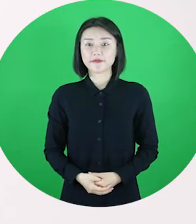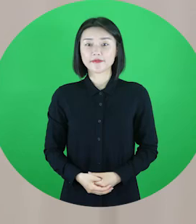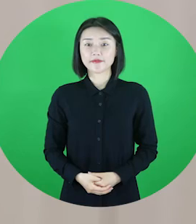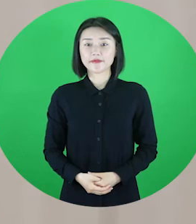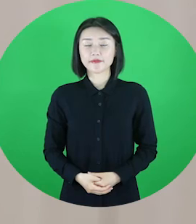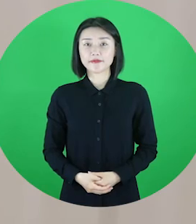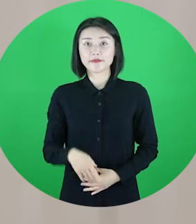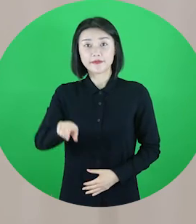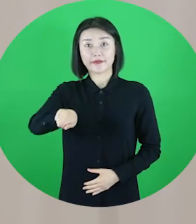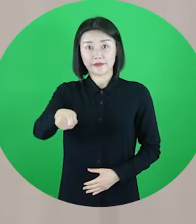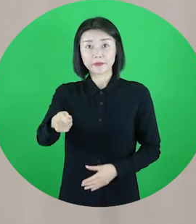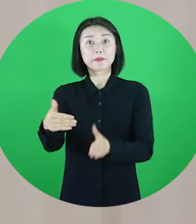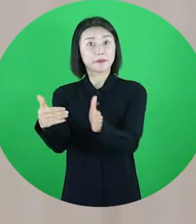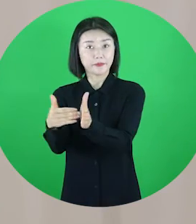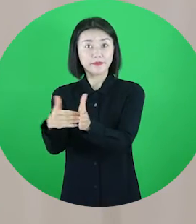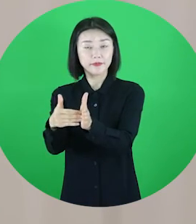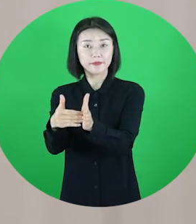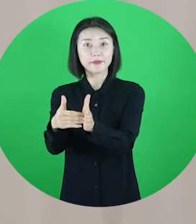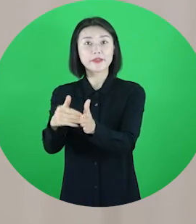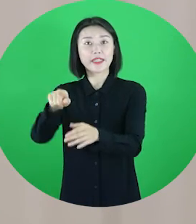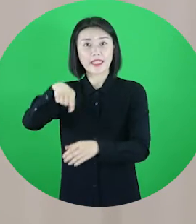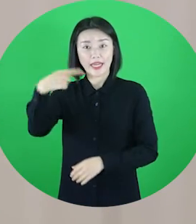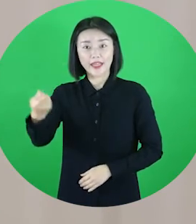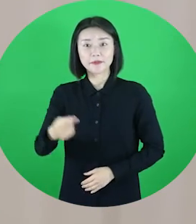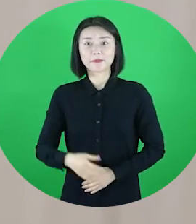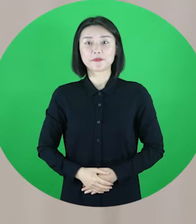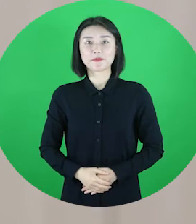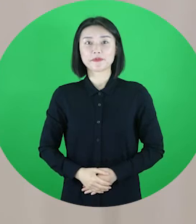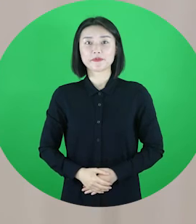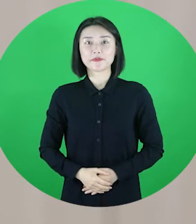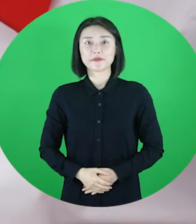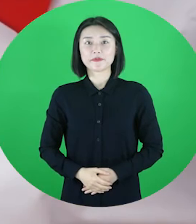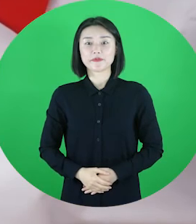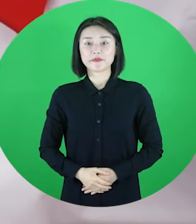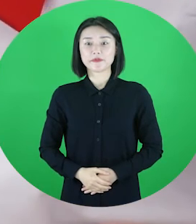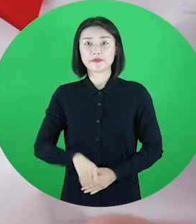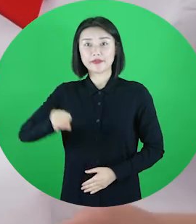네, 골고루 한번 담아주도록 하겠습니다.